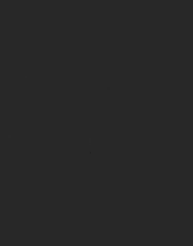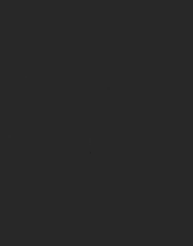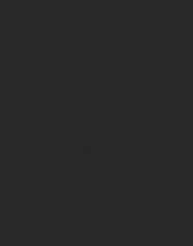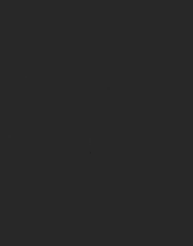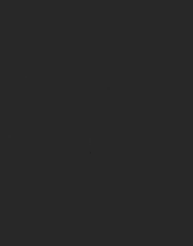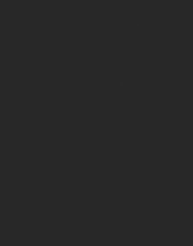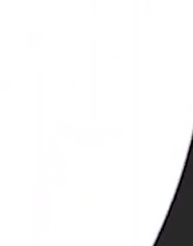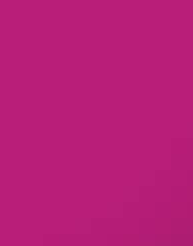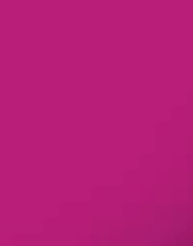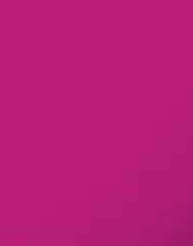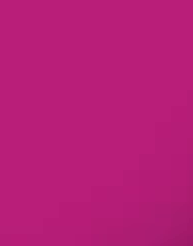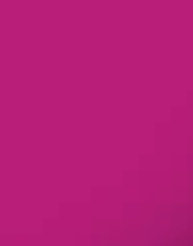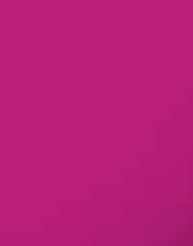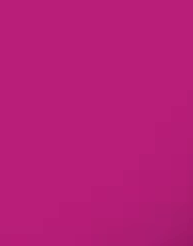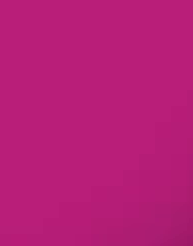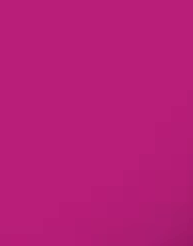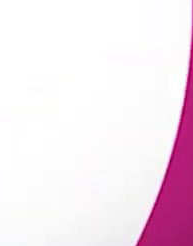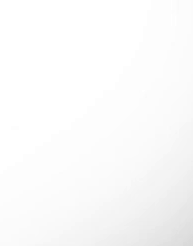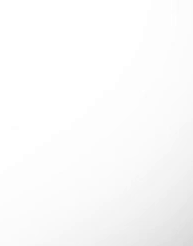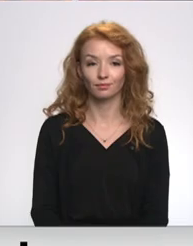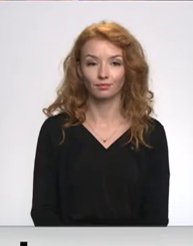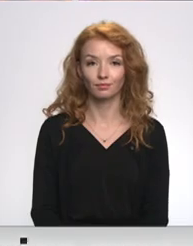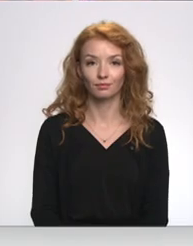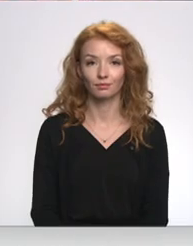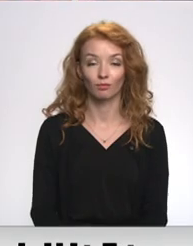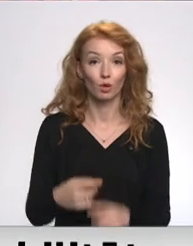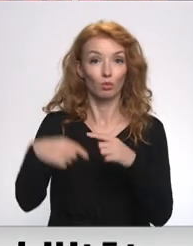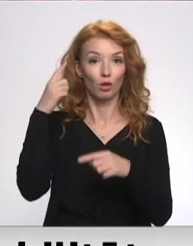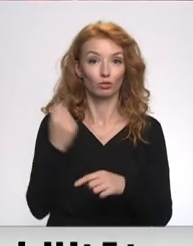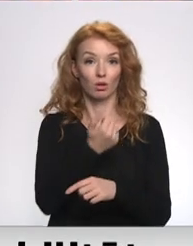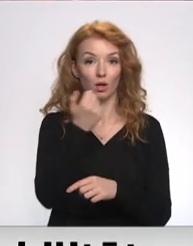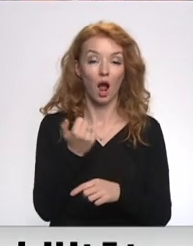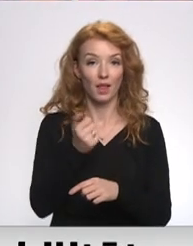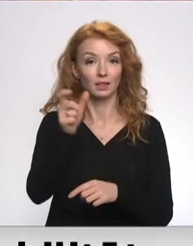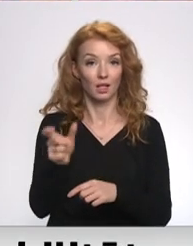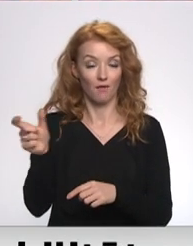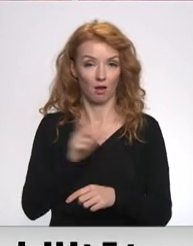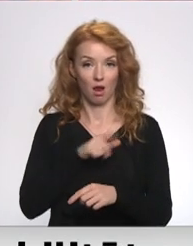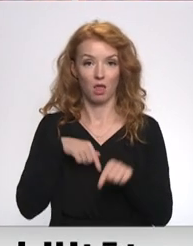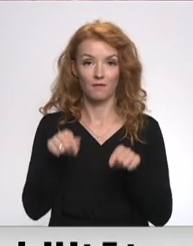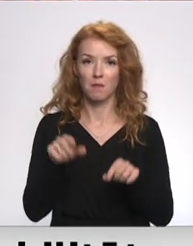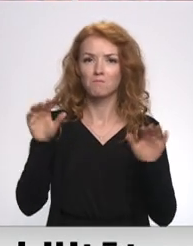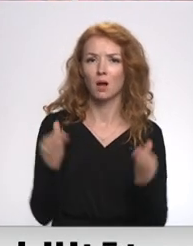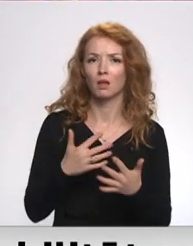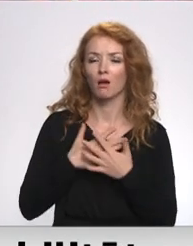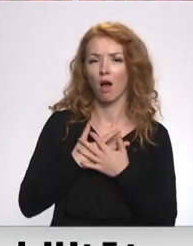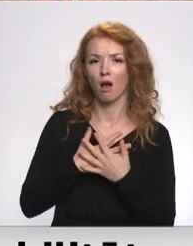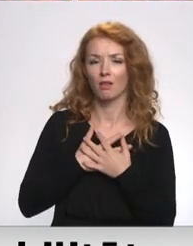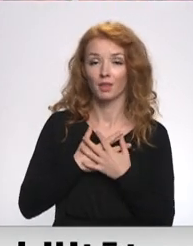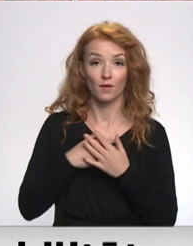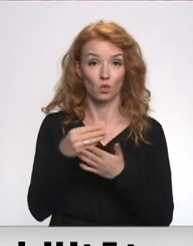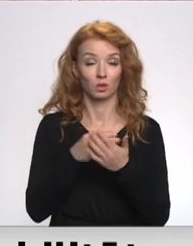Re, viss ēters ir te! Pagājušā gadā cilvēki Latvijā bija mazāk aktīvi. Dati rāda,